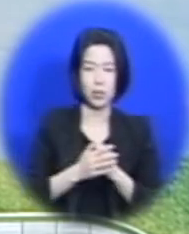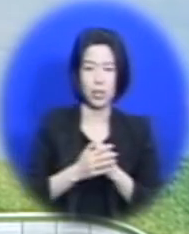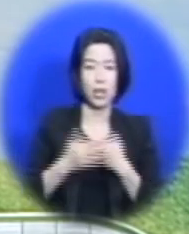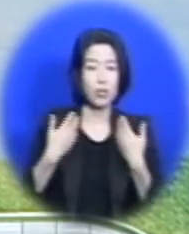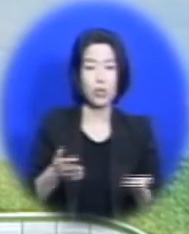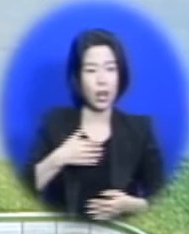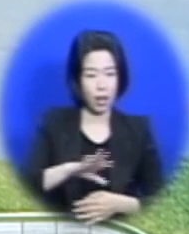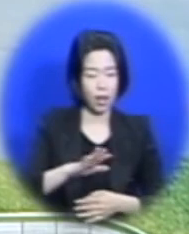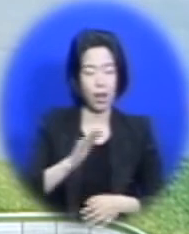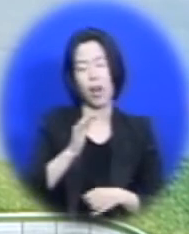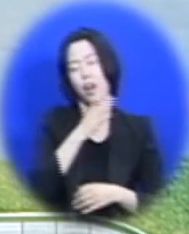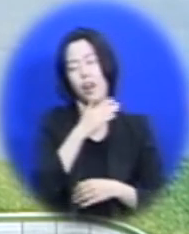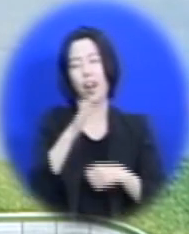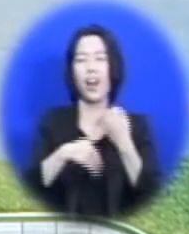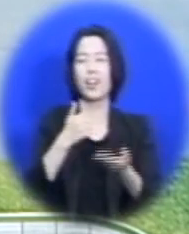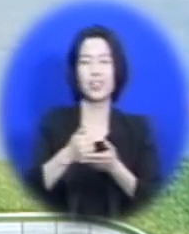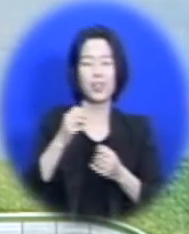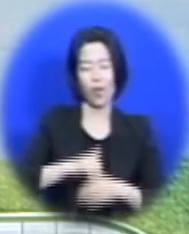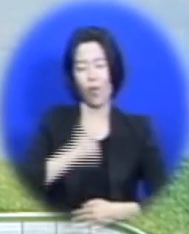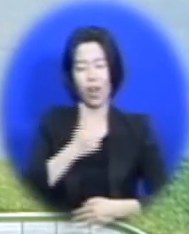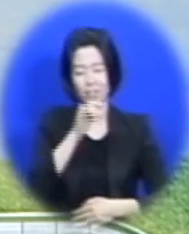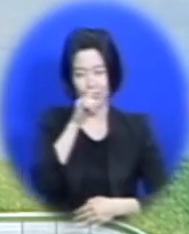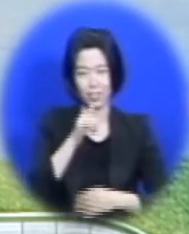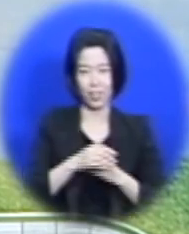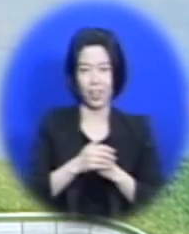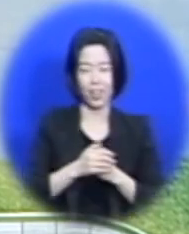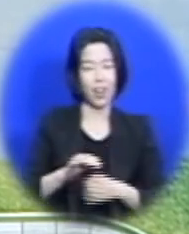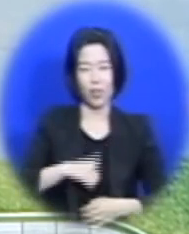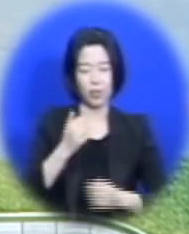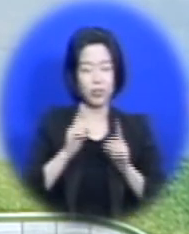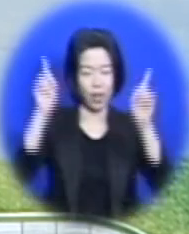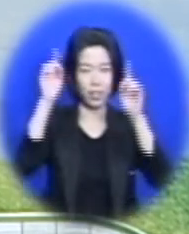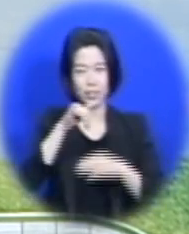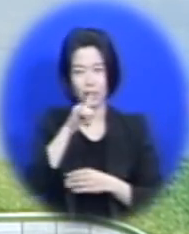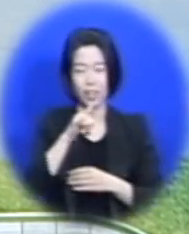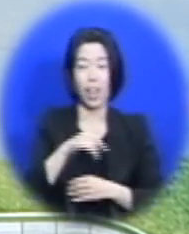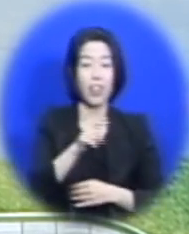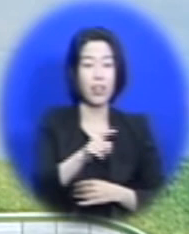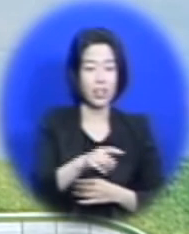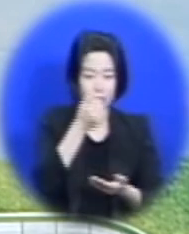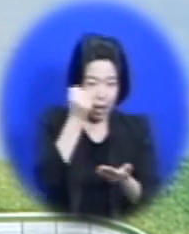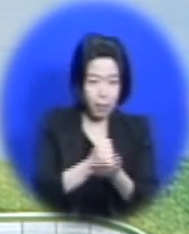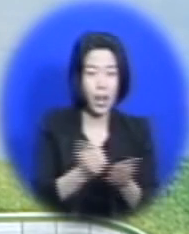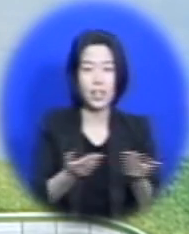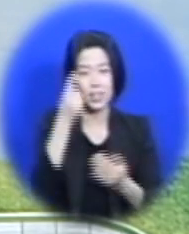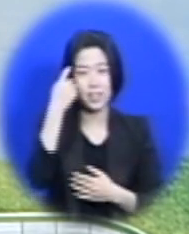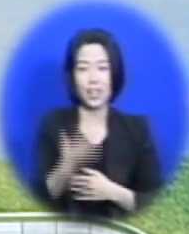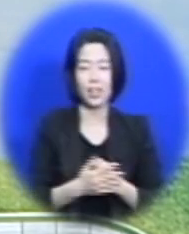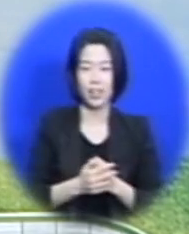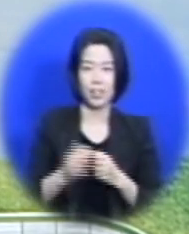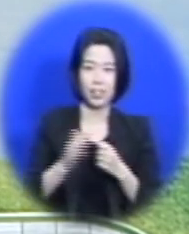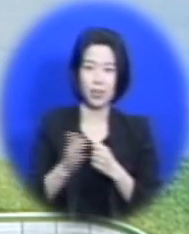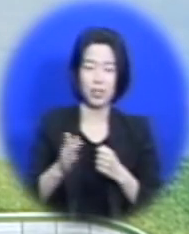나셨구나. 네. 하나님이 틀림없이 화가 나. 너 지금 이게 합당한 일이냐? 그러니까